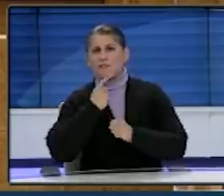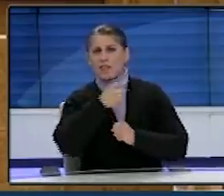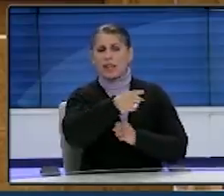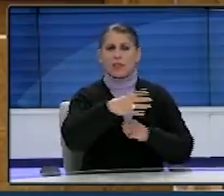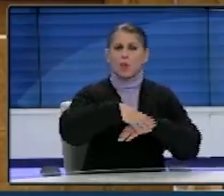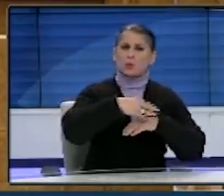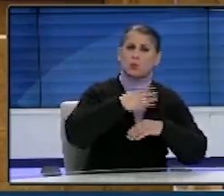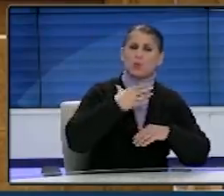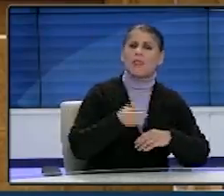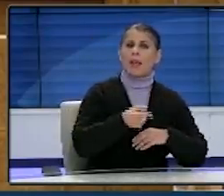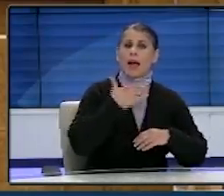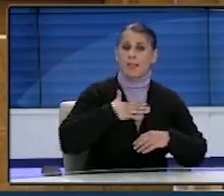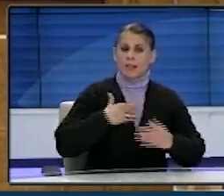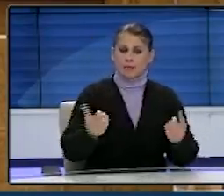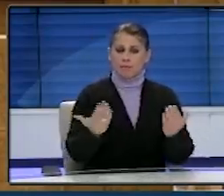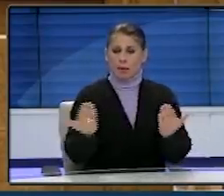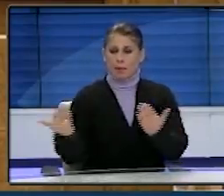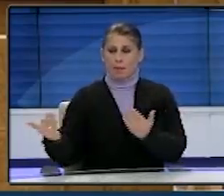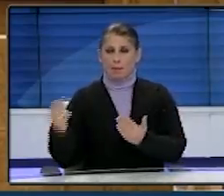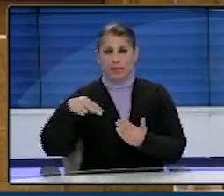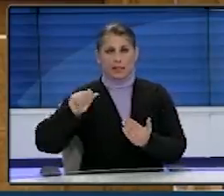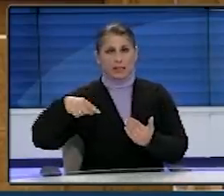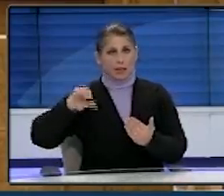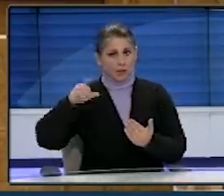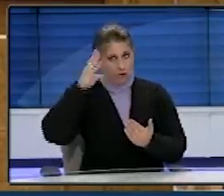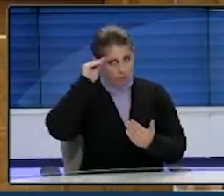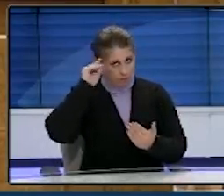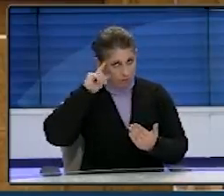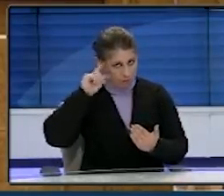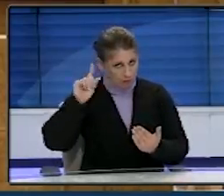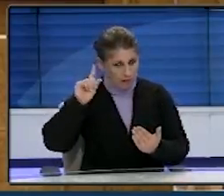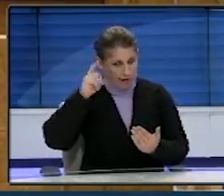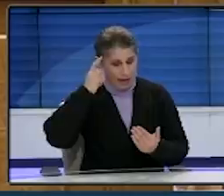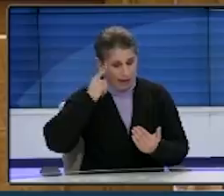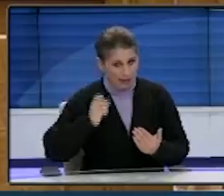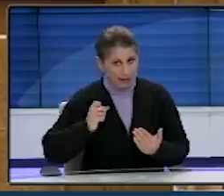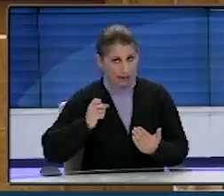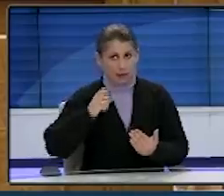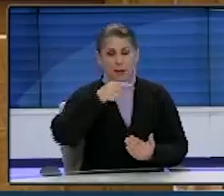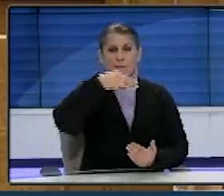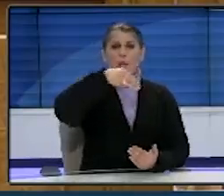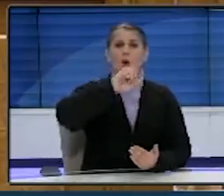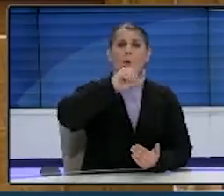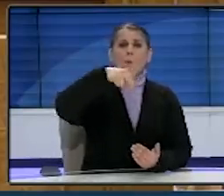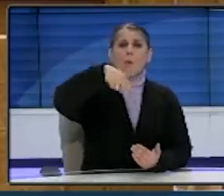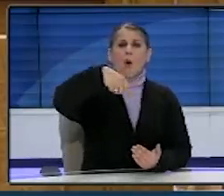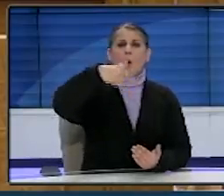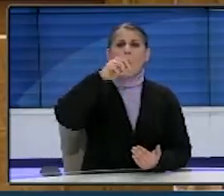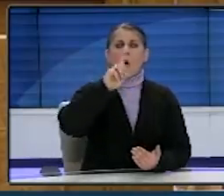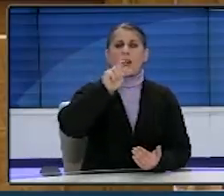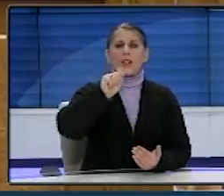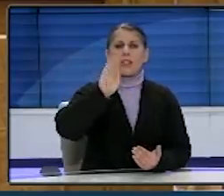Φιλανδία και η Σουηδία. Και εδώ πρέπει να έχουμε υπόψη ότι σε Μολδαβία και